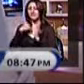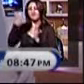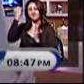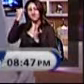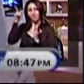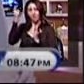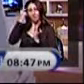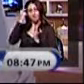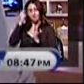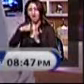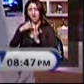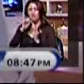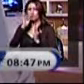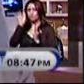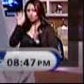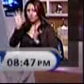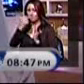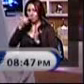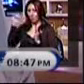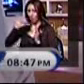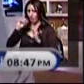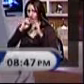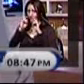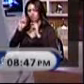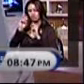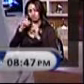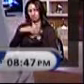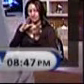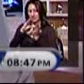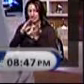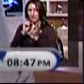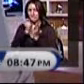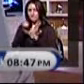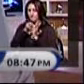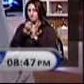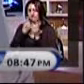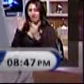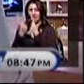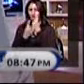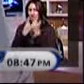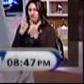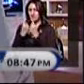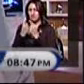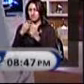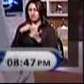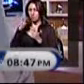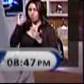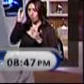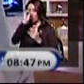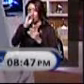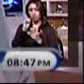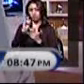لهذه الشائعات. واتمنى انه اي يعني صديق واخ عزيز نوبي يسمع هذا الكلام يقرأ